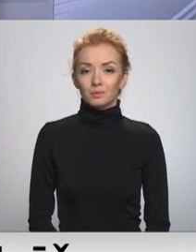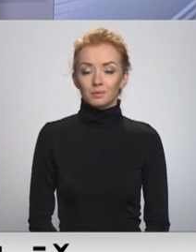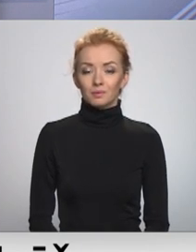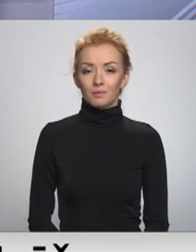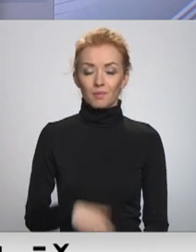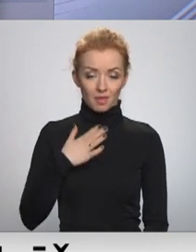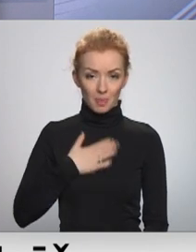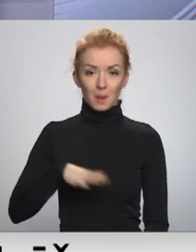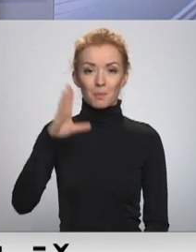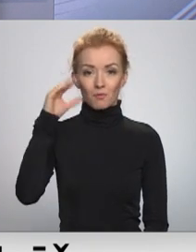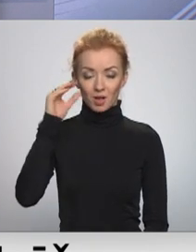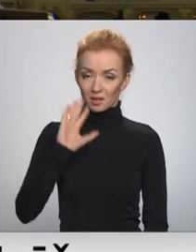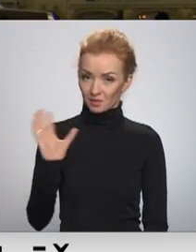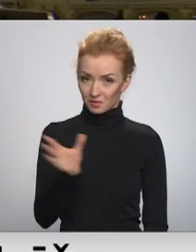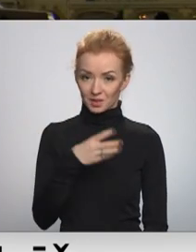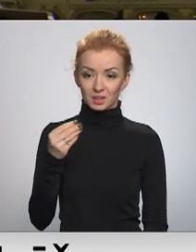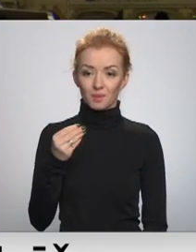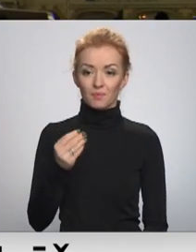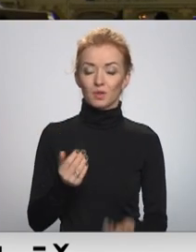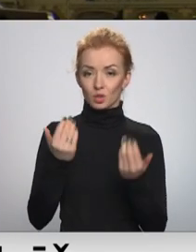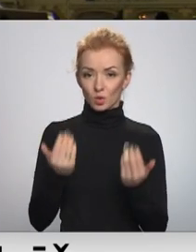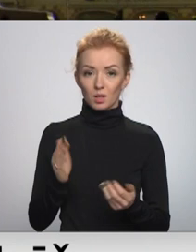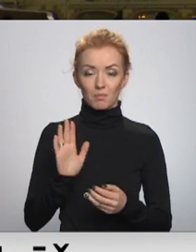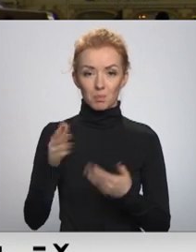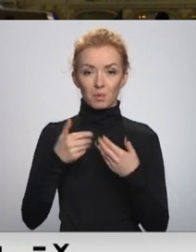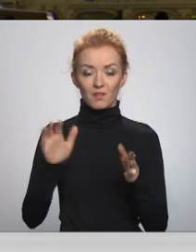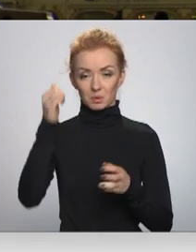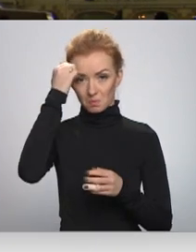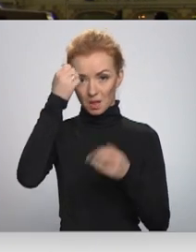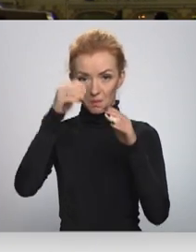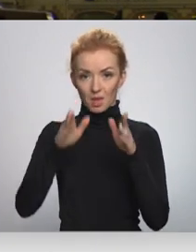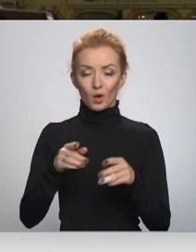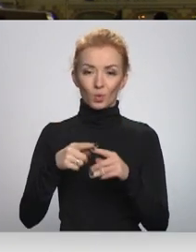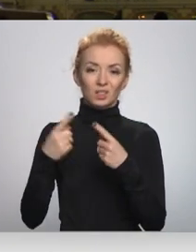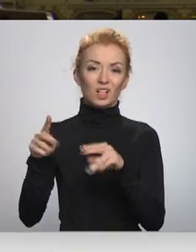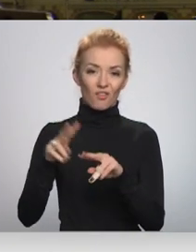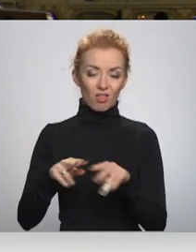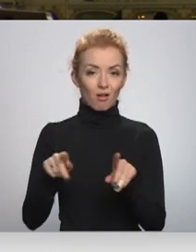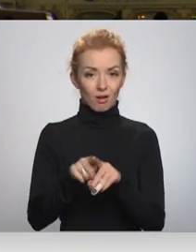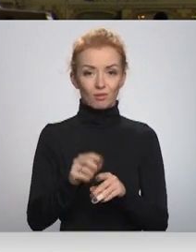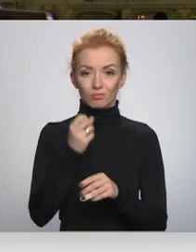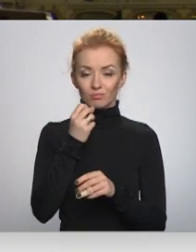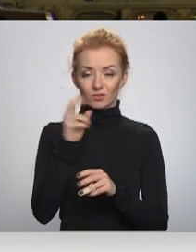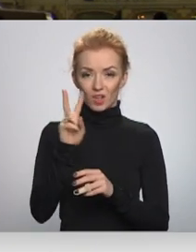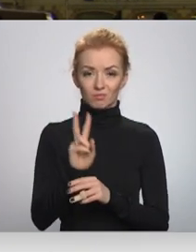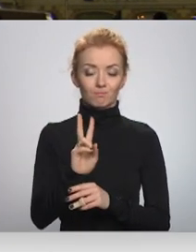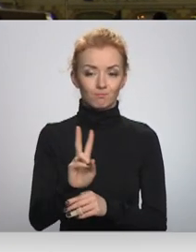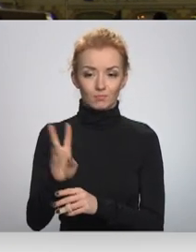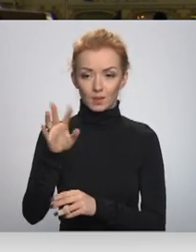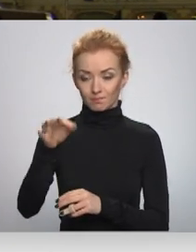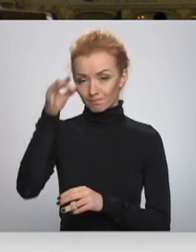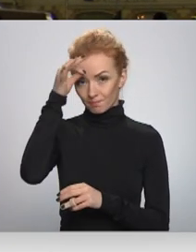Labvakar, Jāni, labvakar, skatītāji. Šodien šeit pie brīvības pieminekļa un citvieta tiek noliktas svecītes, lai pieminētu